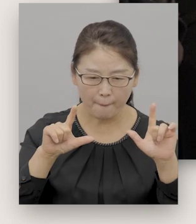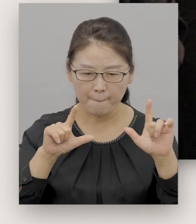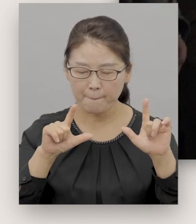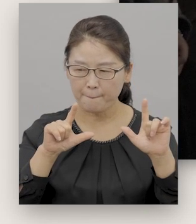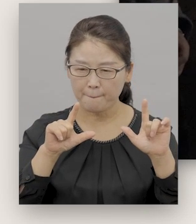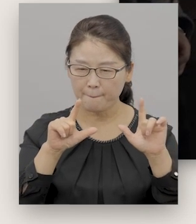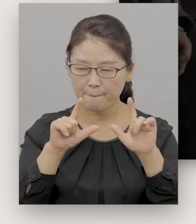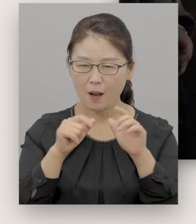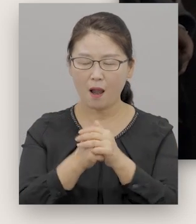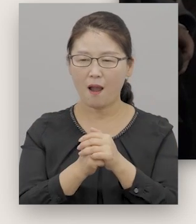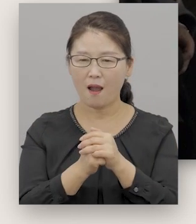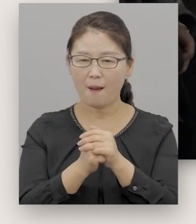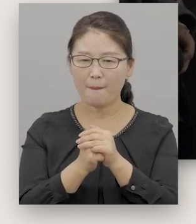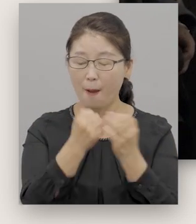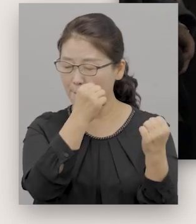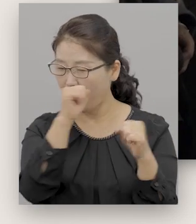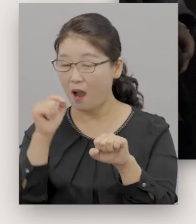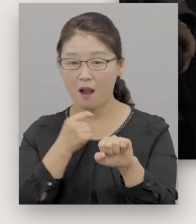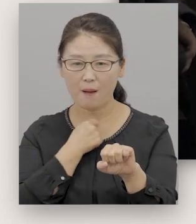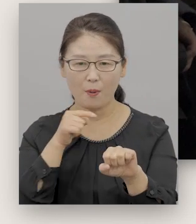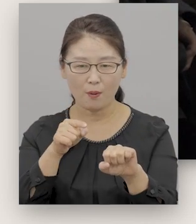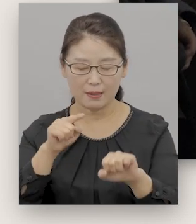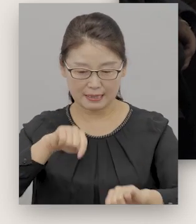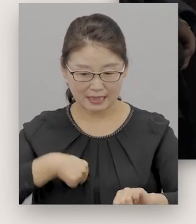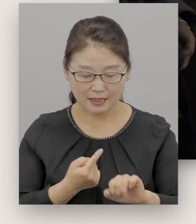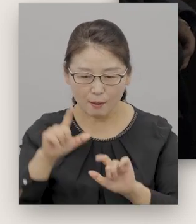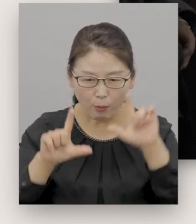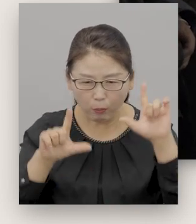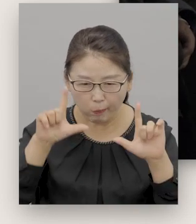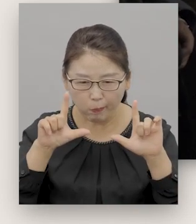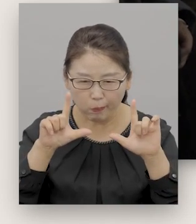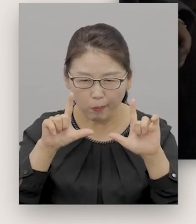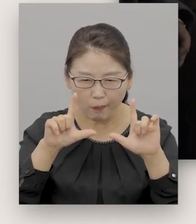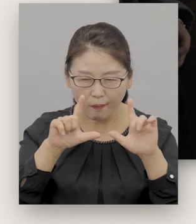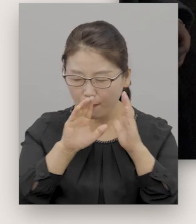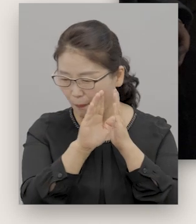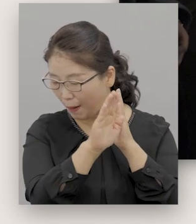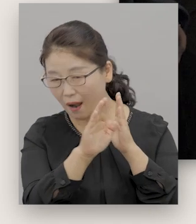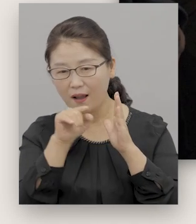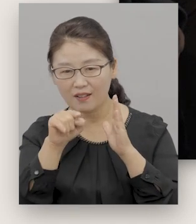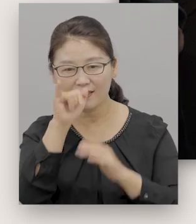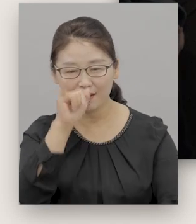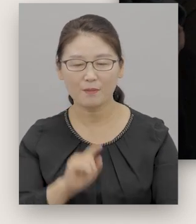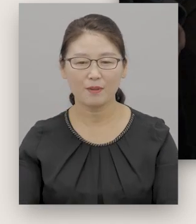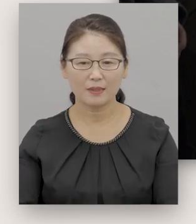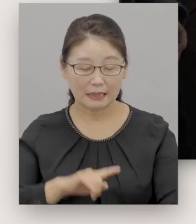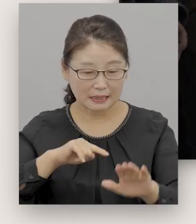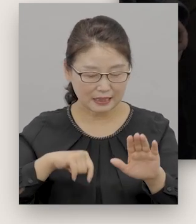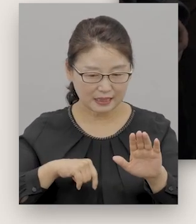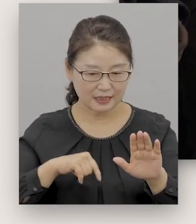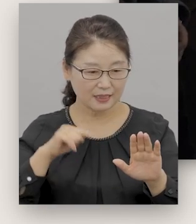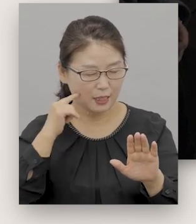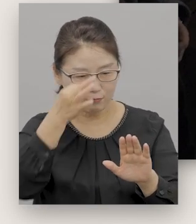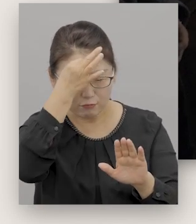드렸잖아요. 그런 어떤 예술가적인 지위를 계속 스스로 좀 탈피하고 싶어 했고, 그 당시에